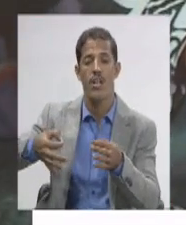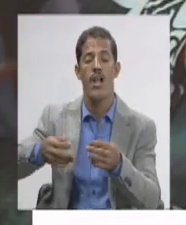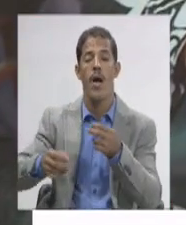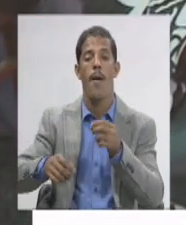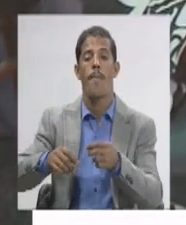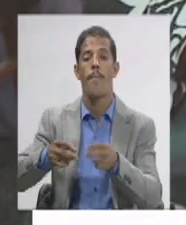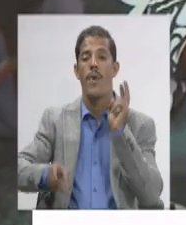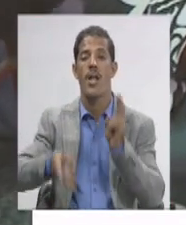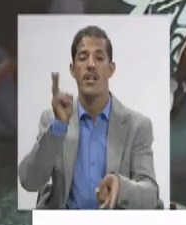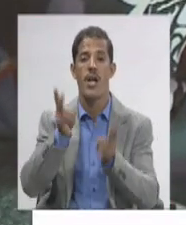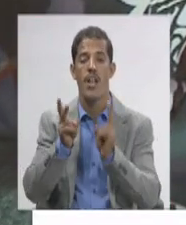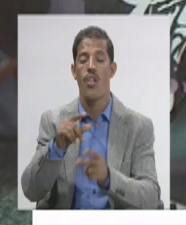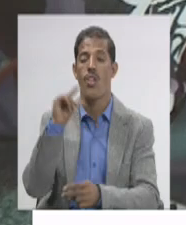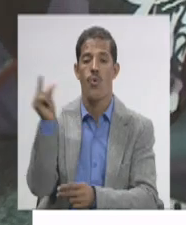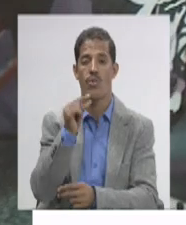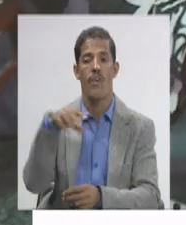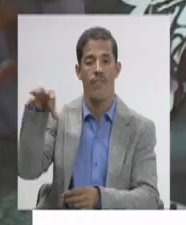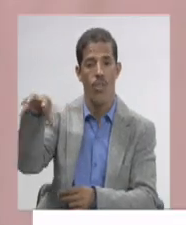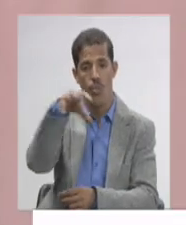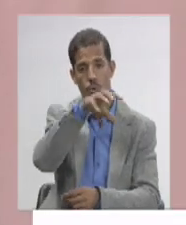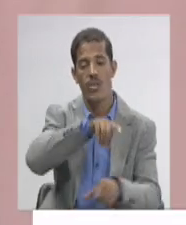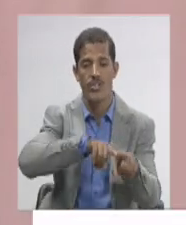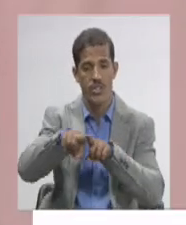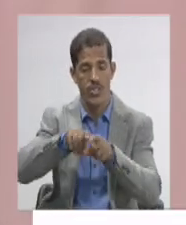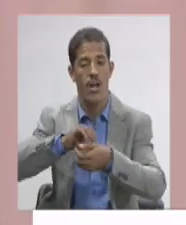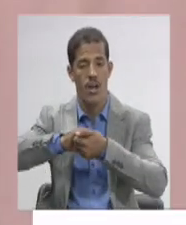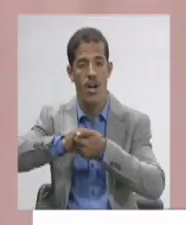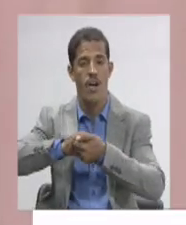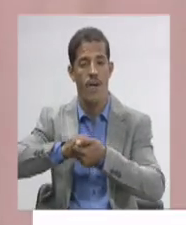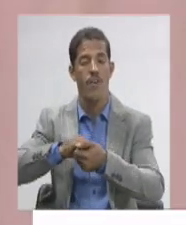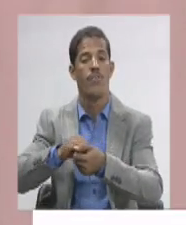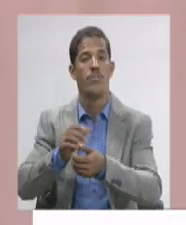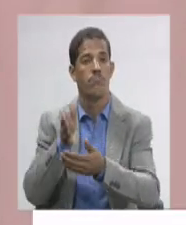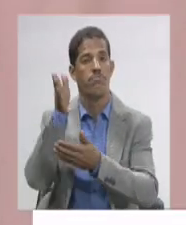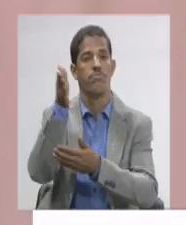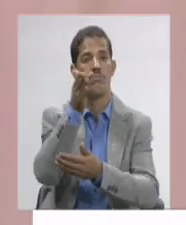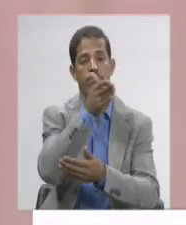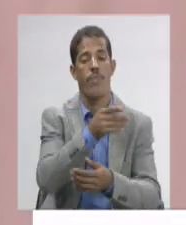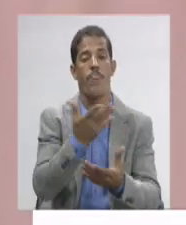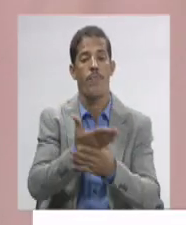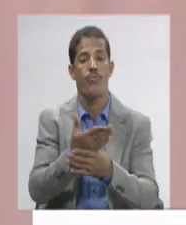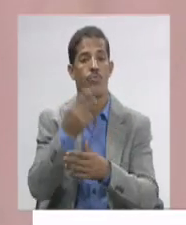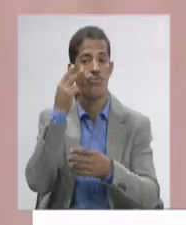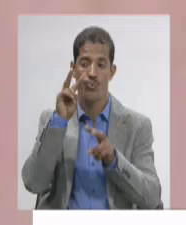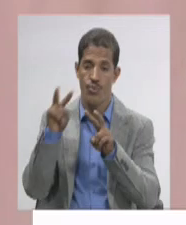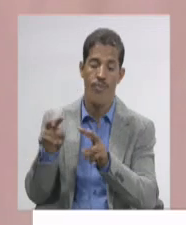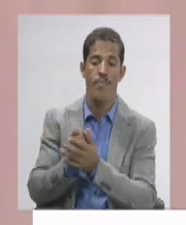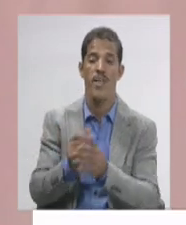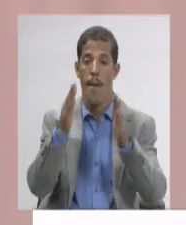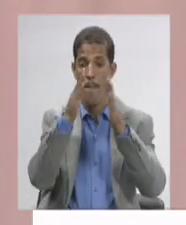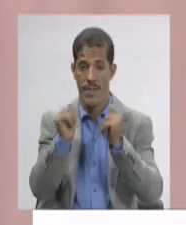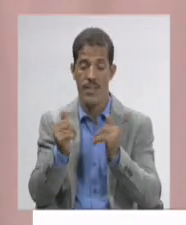الدوليه في عدد من الدول الشقيقه والصديقه حيث شهدت جمهوريه مصر العربيه